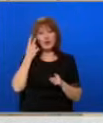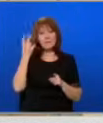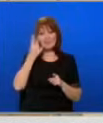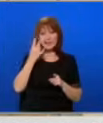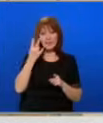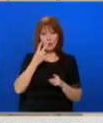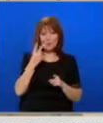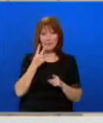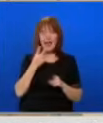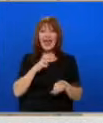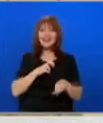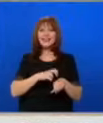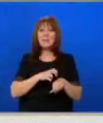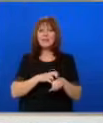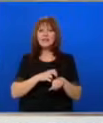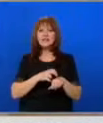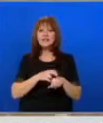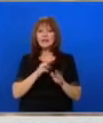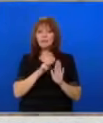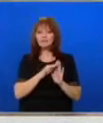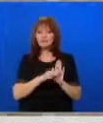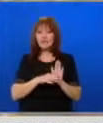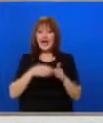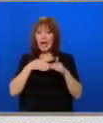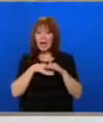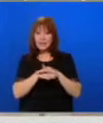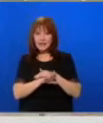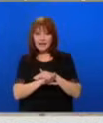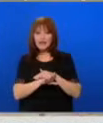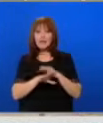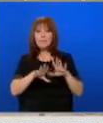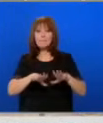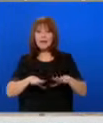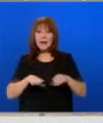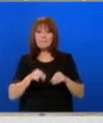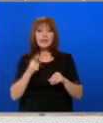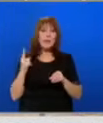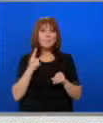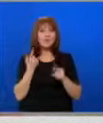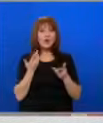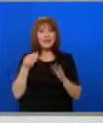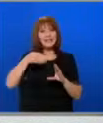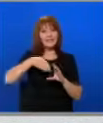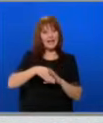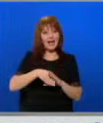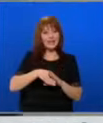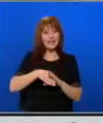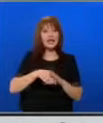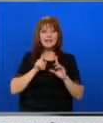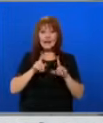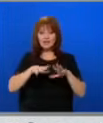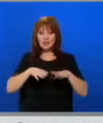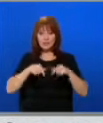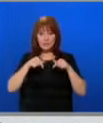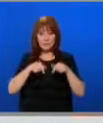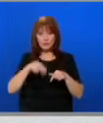част. Според Дъблинския регламент, мигрантите биват приемани в страните, на чиято територия първо са влезли в Европейския съюз. Има ли опасност да бъдем разделени